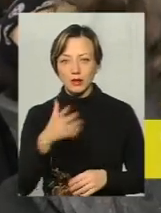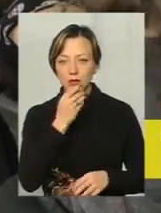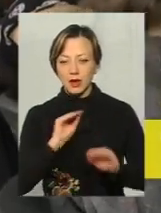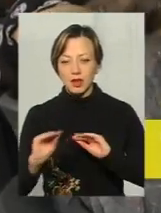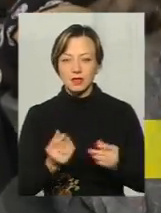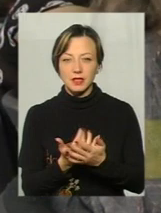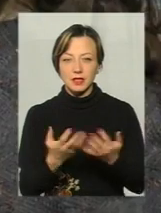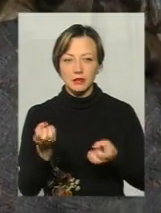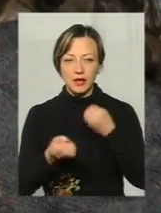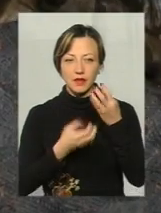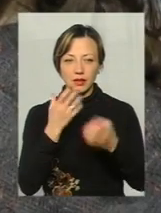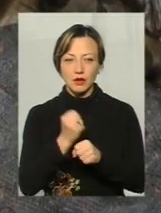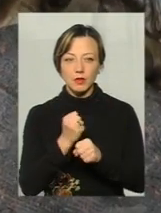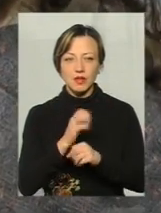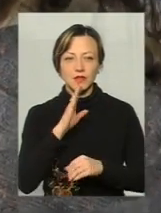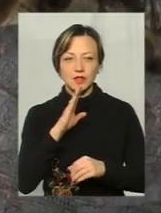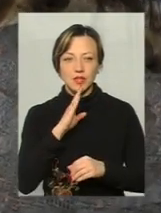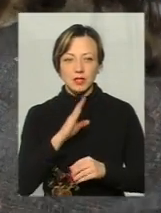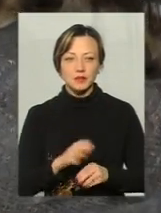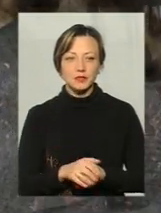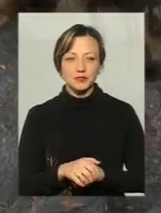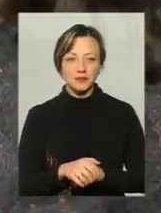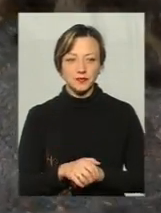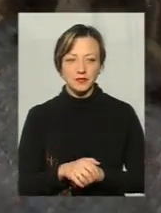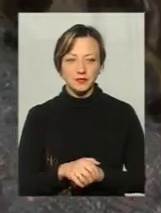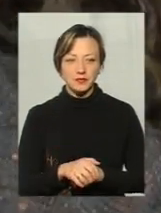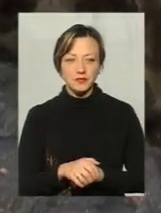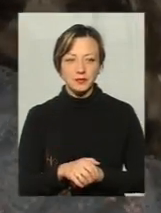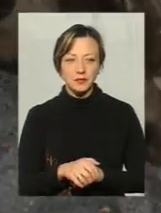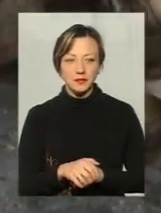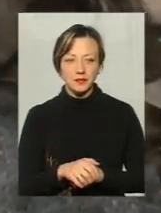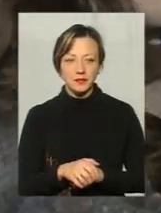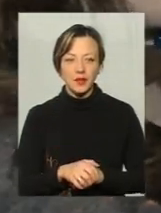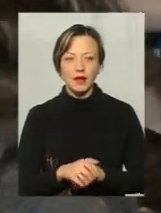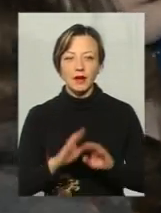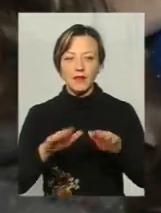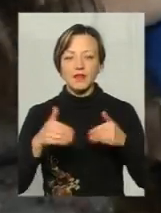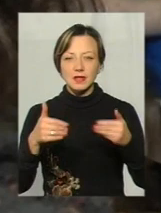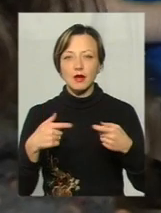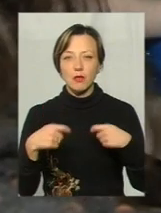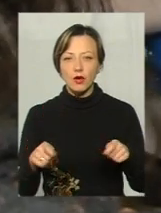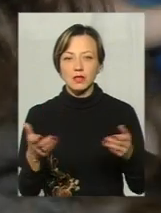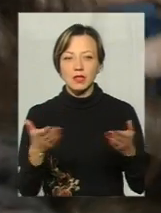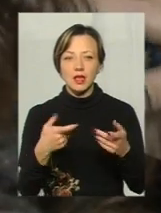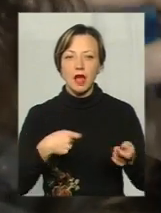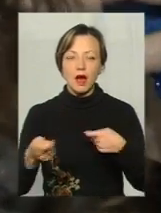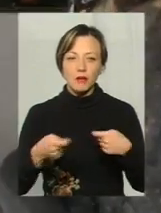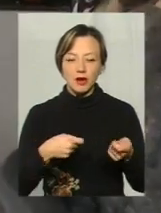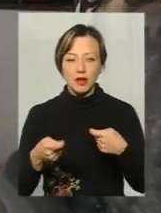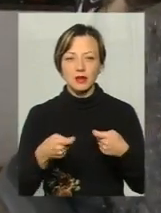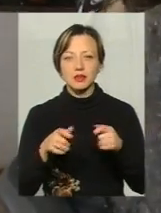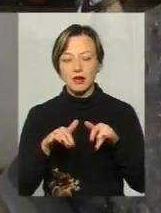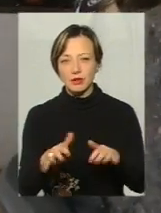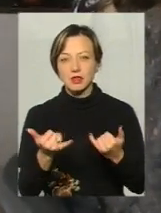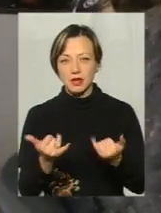прикрашена різними квітами, які роблять дівчата. Вона буде виставлена на продаж, наприклад, на якихось ярмарках.